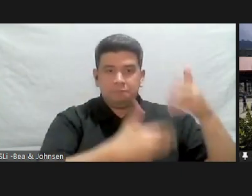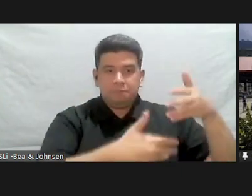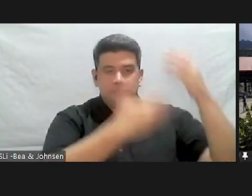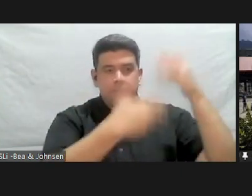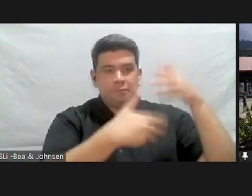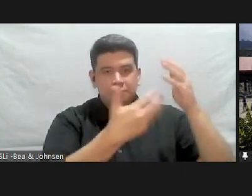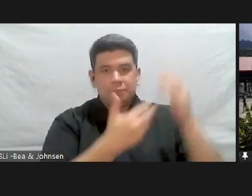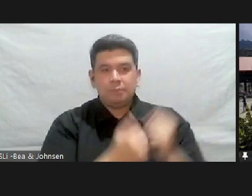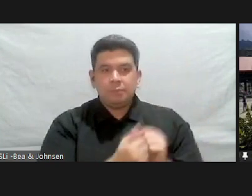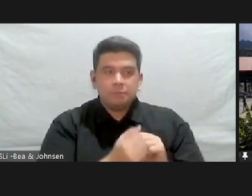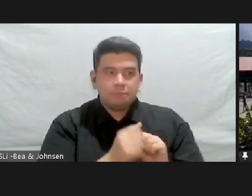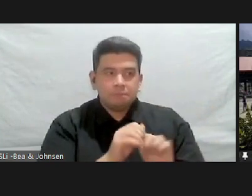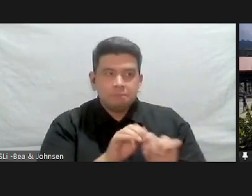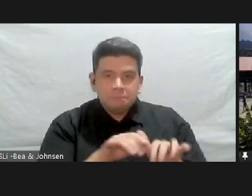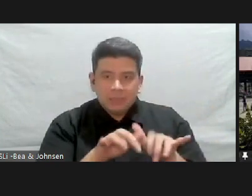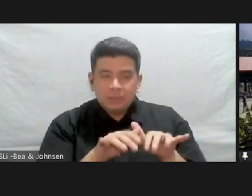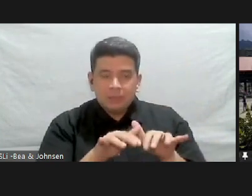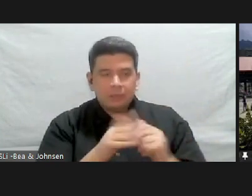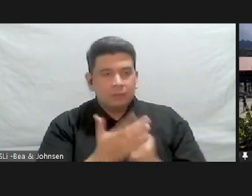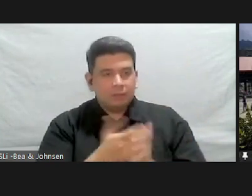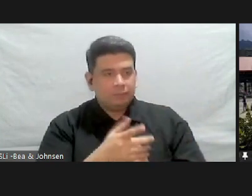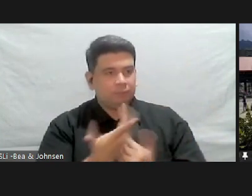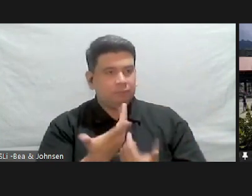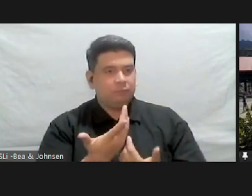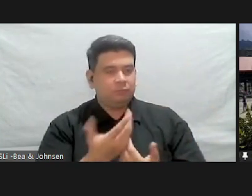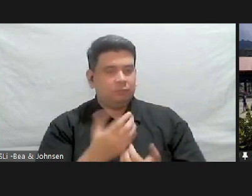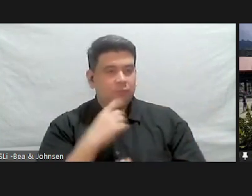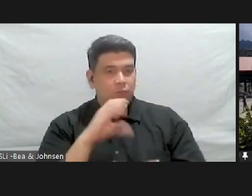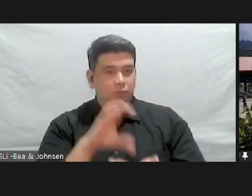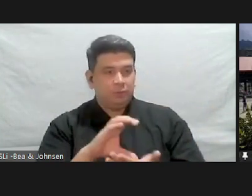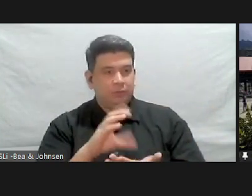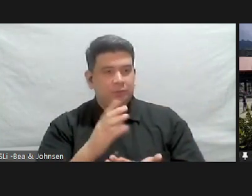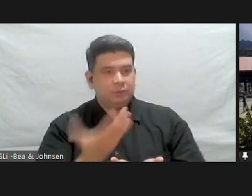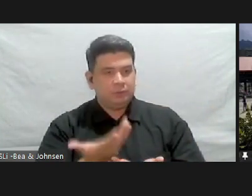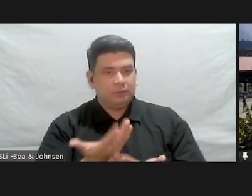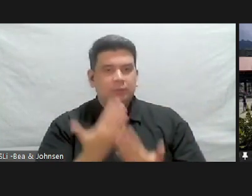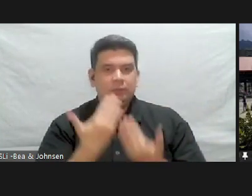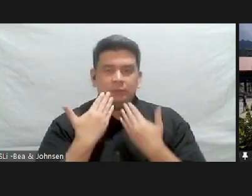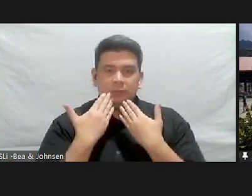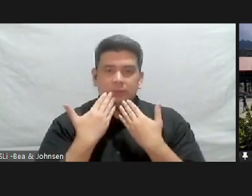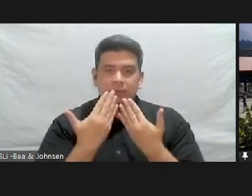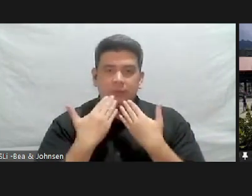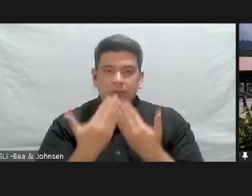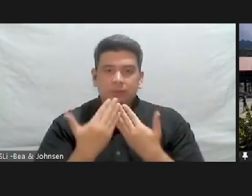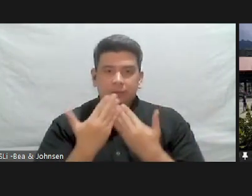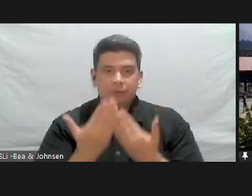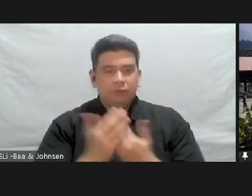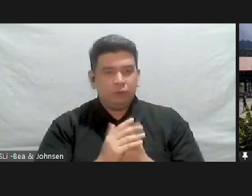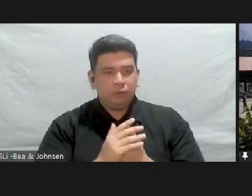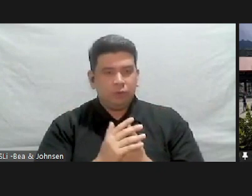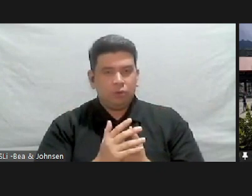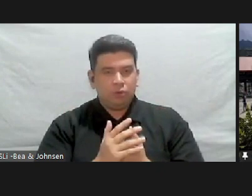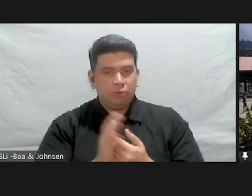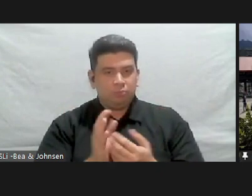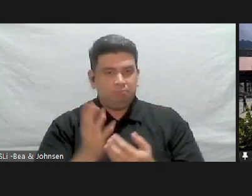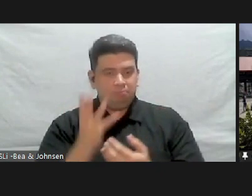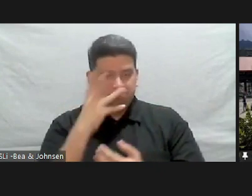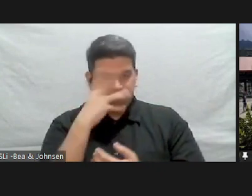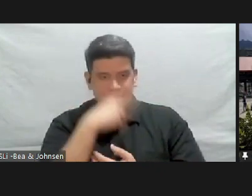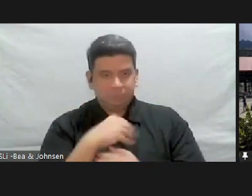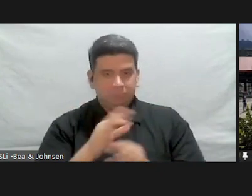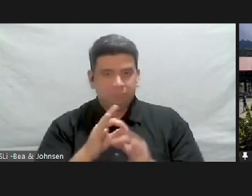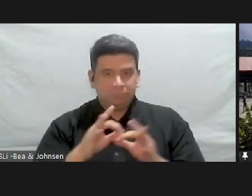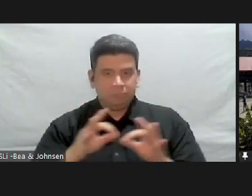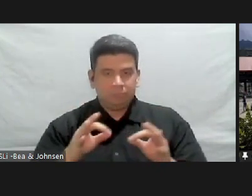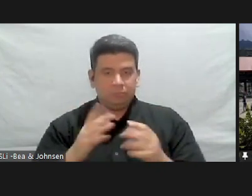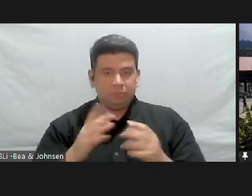po sa mga magagandang komento kung gaano kahalaga ang ating sariling wika. Mula naman kay Firth, no? Kasama natin si MTBMLE